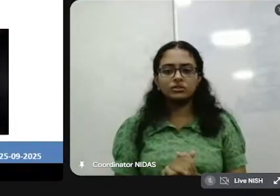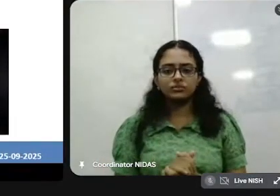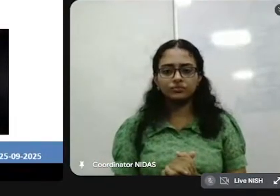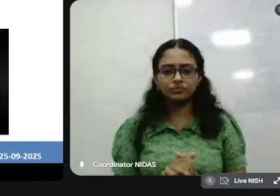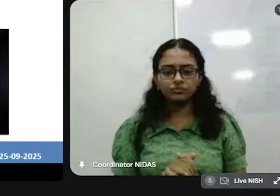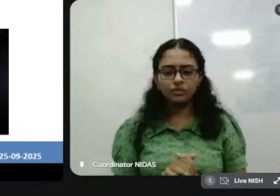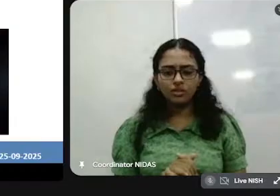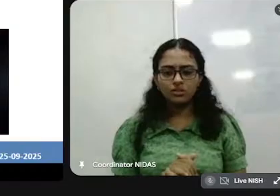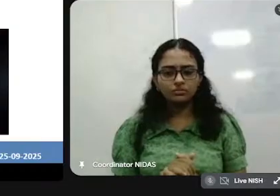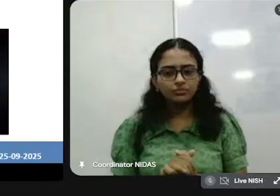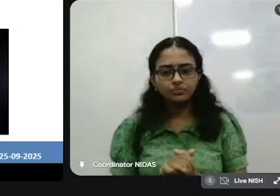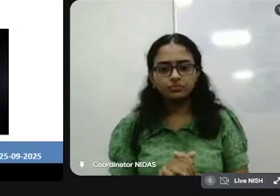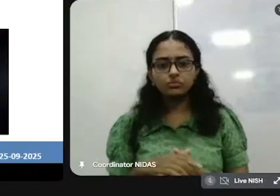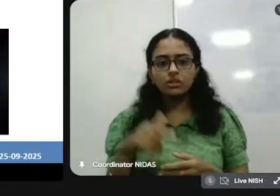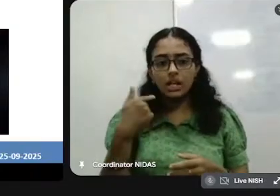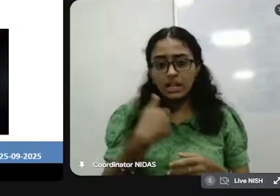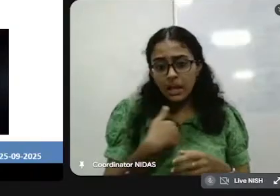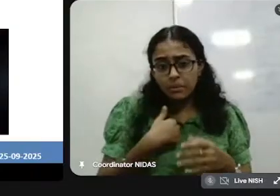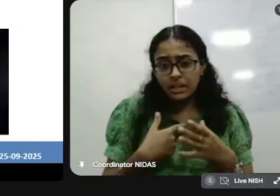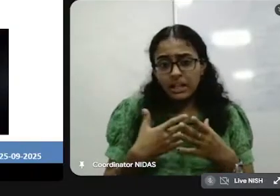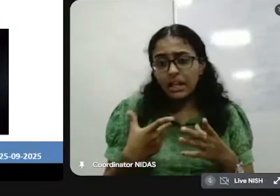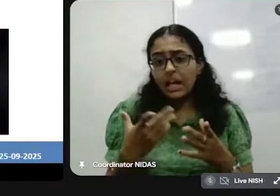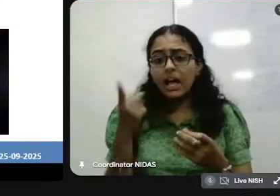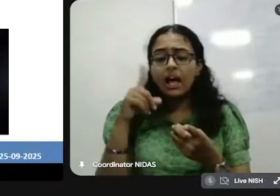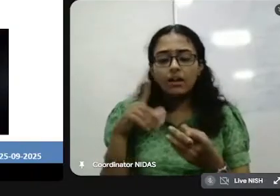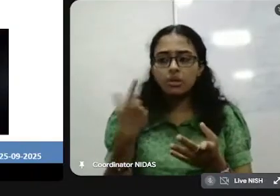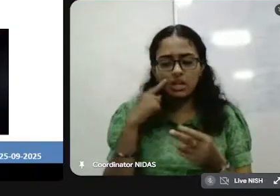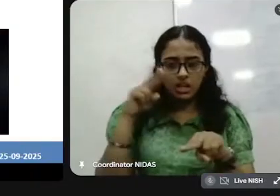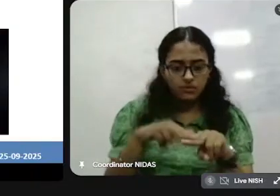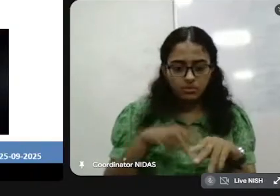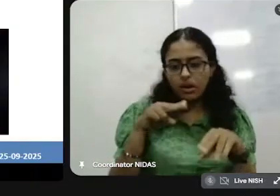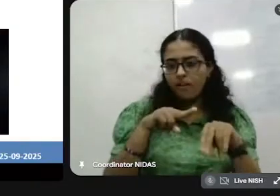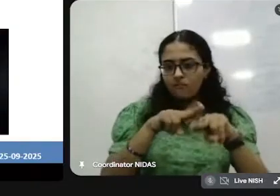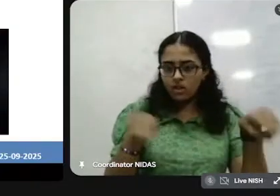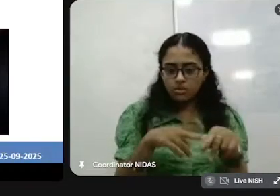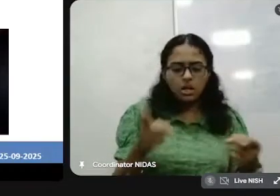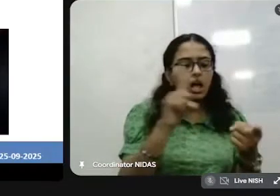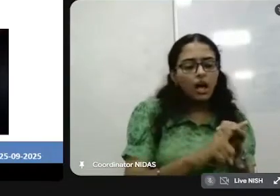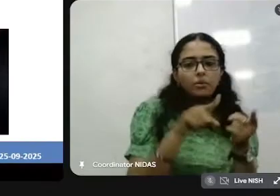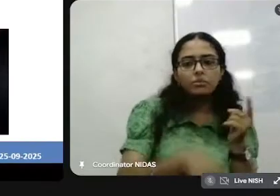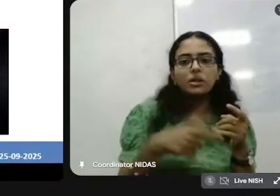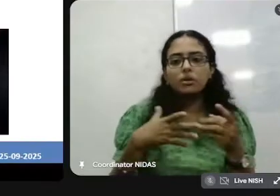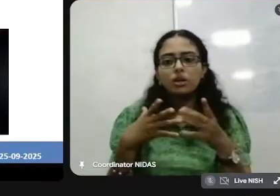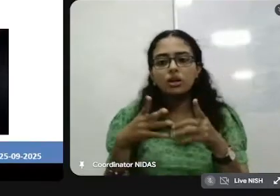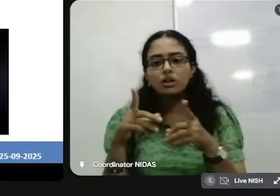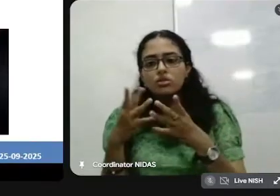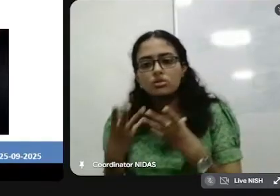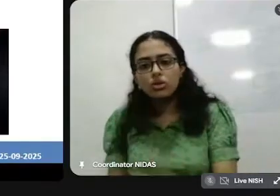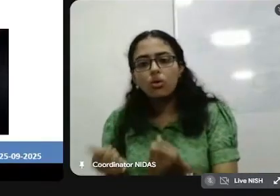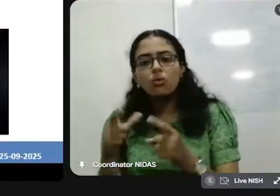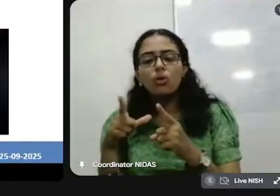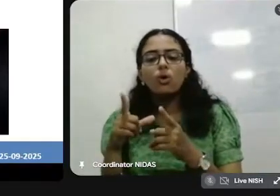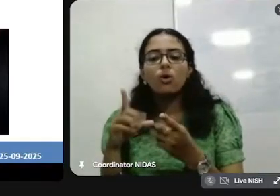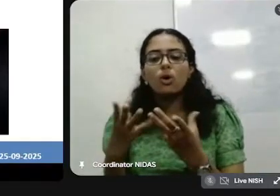നമുക്ക് എന്ത് ചെയ്യാനായിട്ട് പറ്റും ആ ഒരു ആവശ്യം വരുമ്പോൾ? നമ്മൾ മാക്സിമം അവരോട് സ്ട്രോക്ക് സർവൈവേഴ്സ് ആണ്, അവരുടെ ഫാമിലി മെമ്പേഴ്സ്